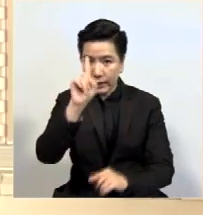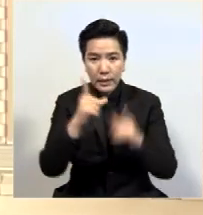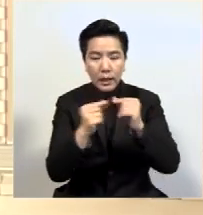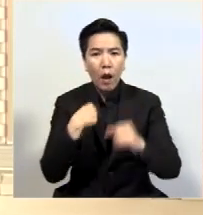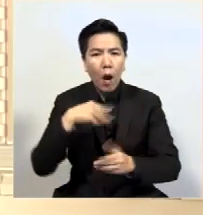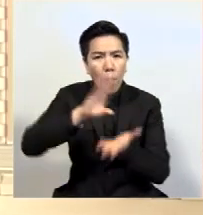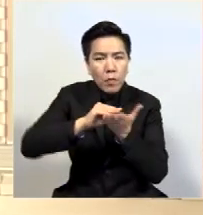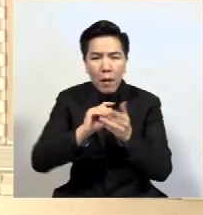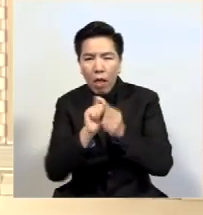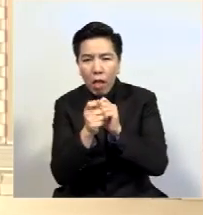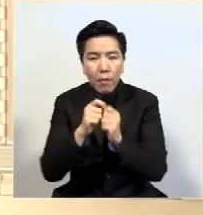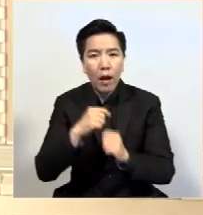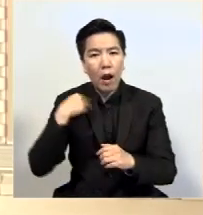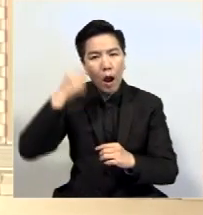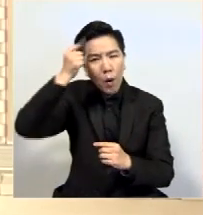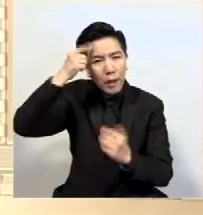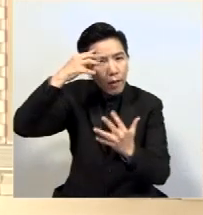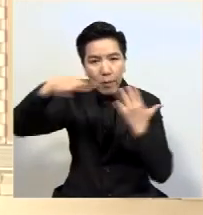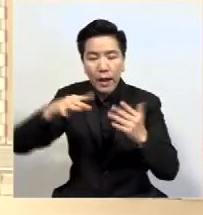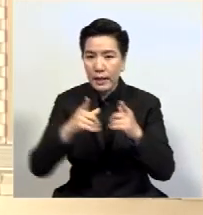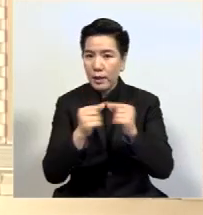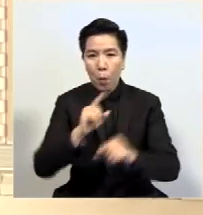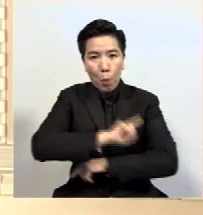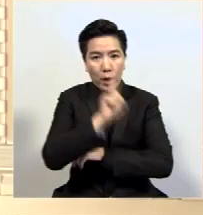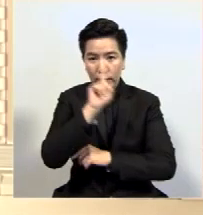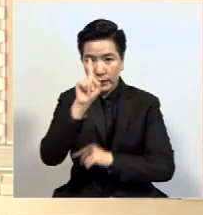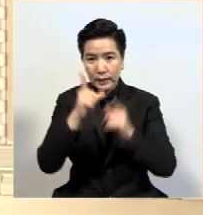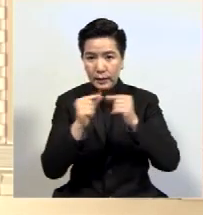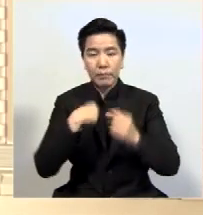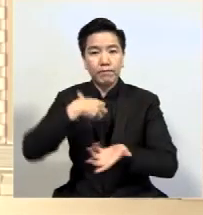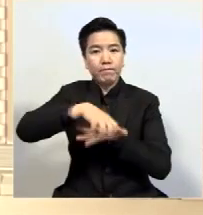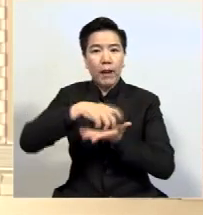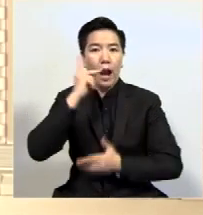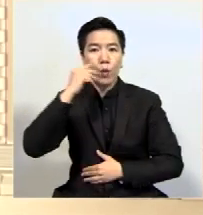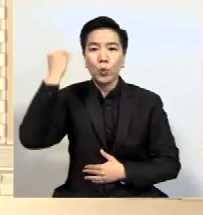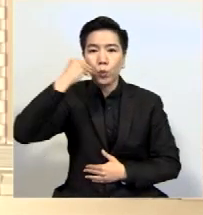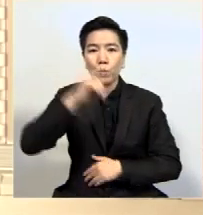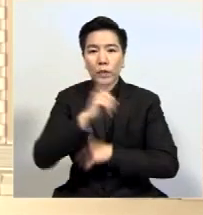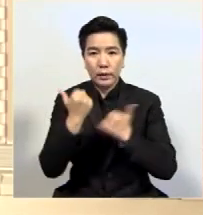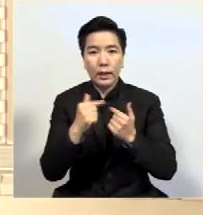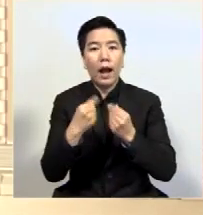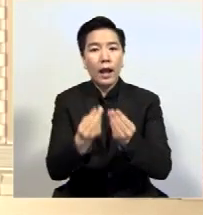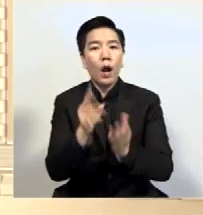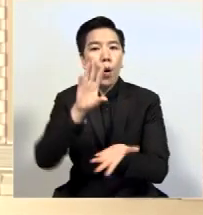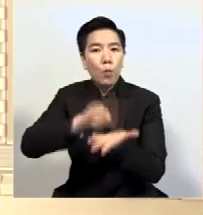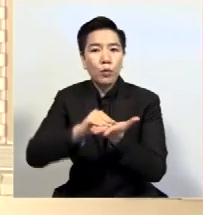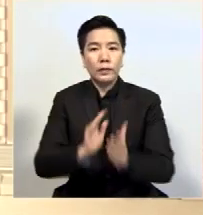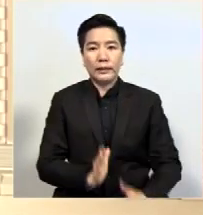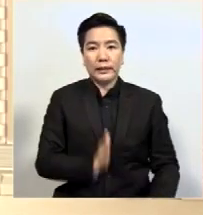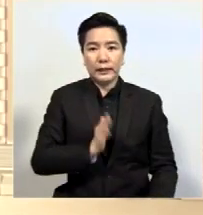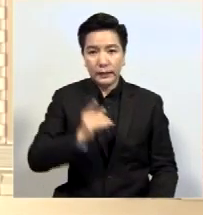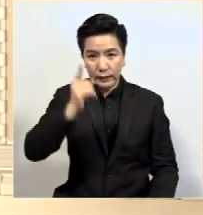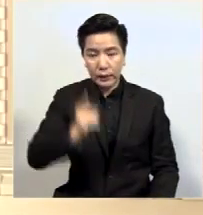ข้อมูลและลดการสร้างความเข้าใจที่คลาดเคลื่อนผมขอยืนยันว่าประชาชนจะได้รับข้อมูลที่เป็นทาง